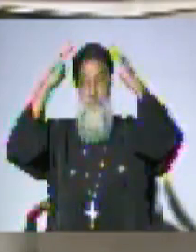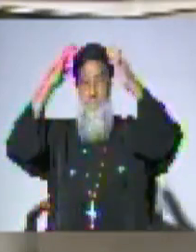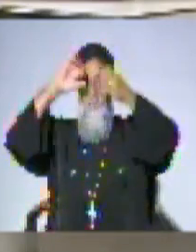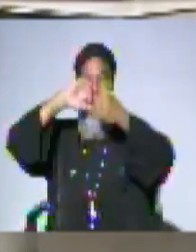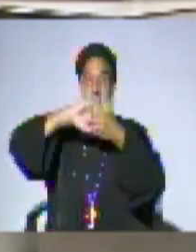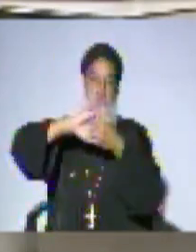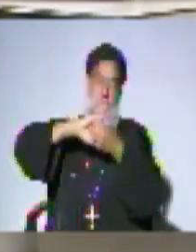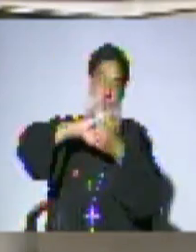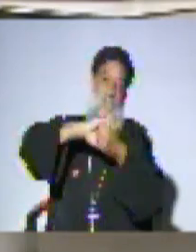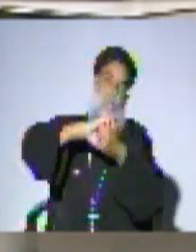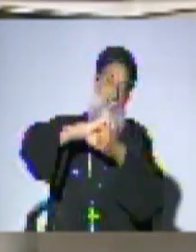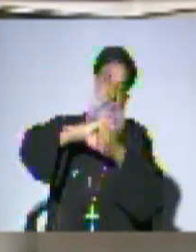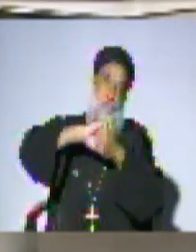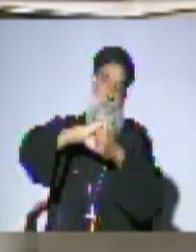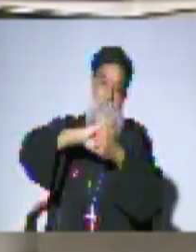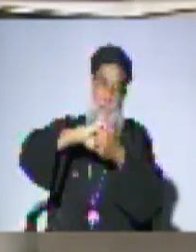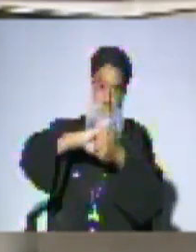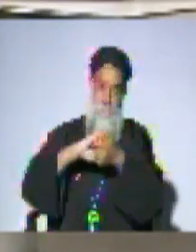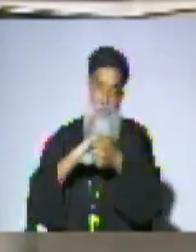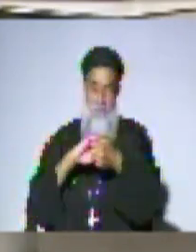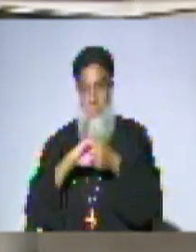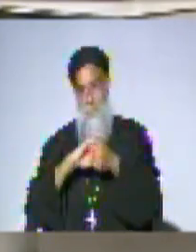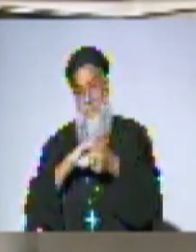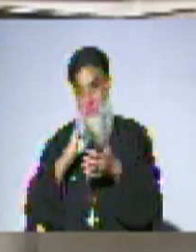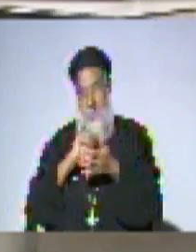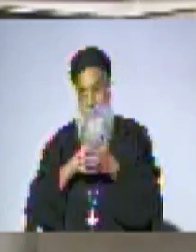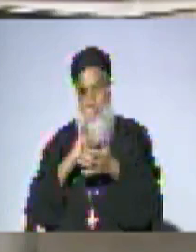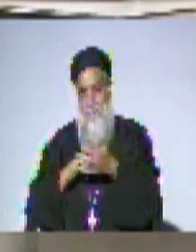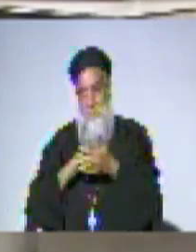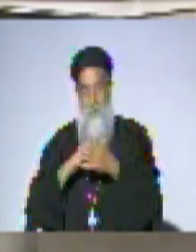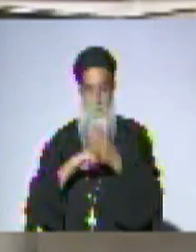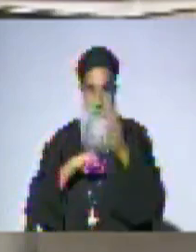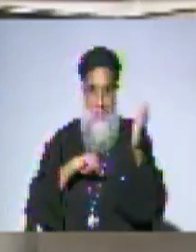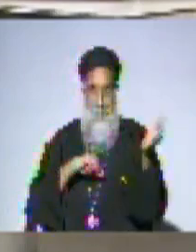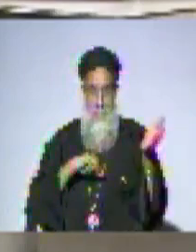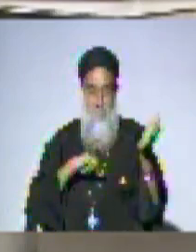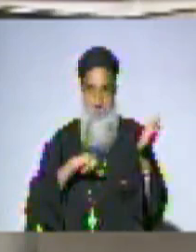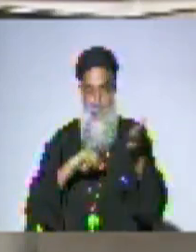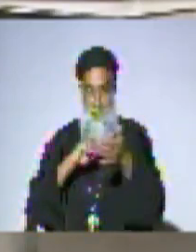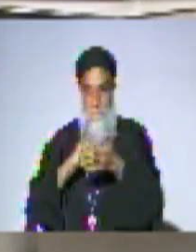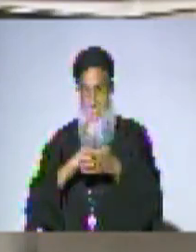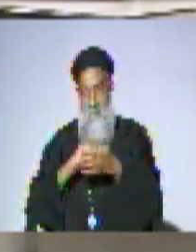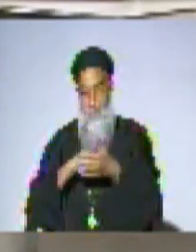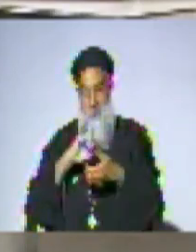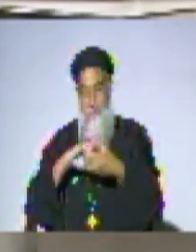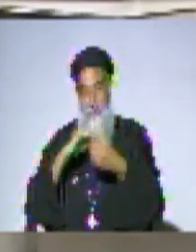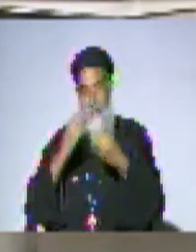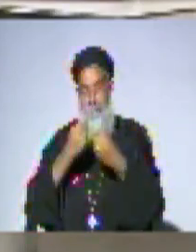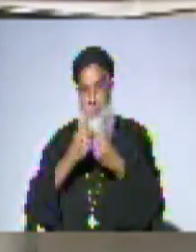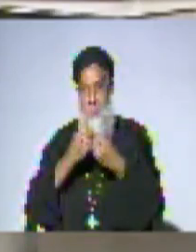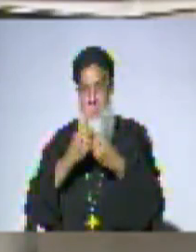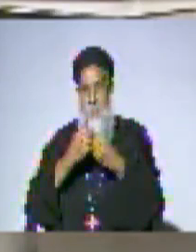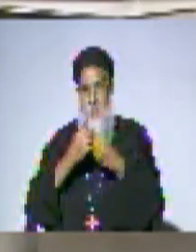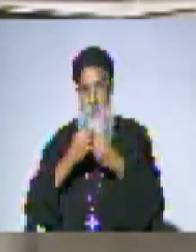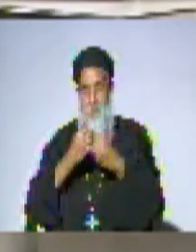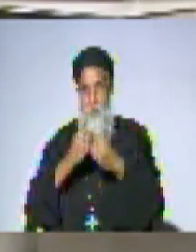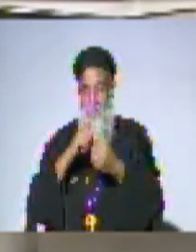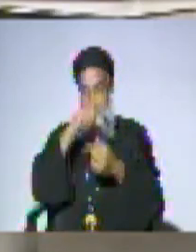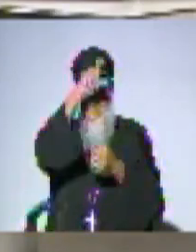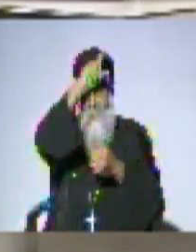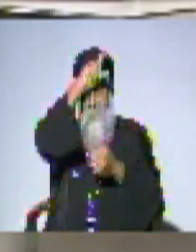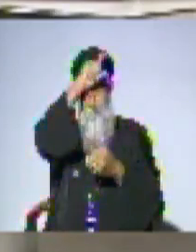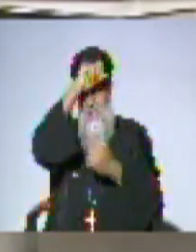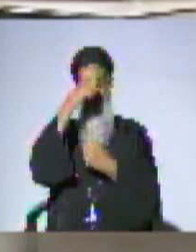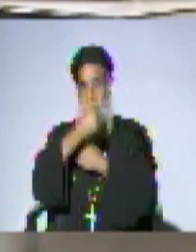مرتبط، سواء مرتبط ببيت فوتيفار أو مرتبط بفرعون